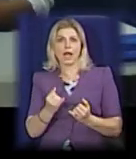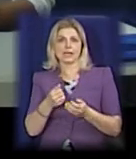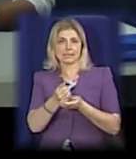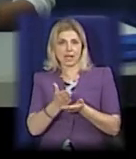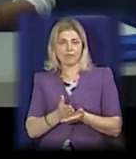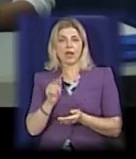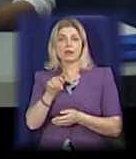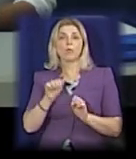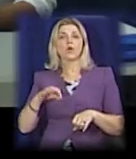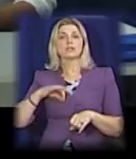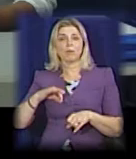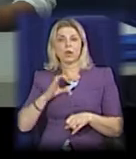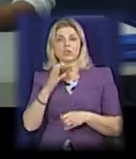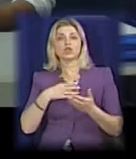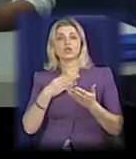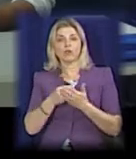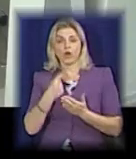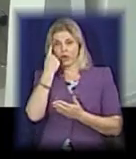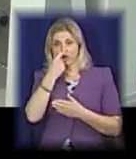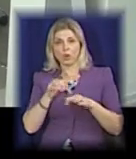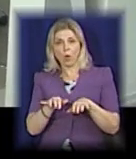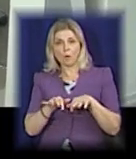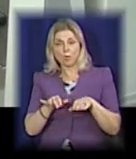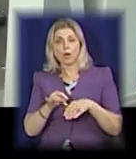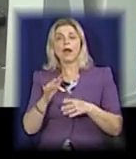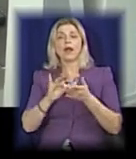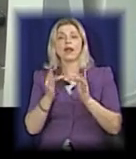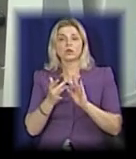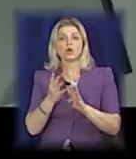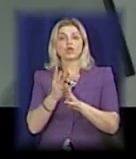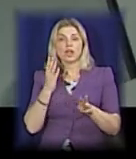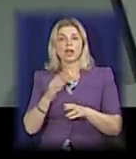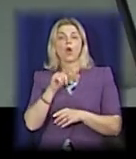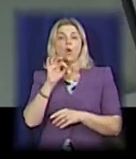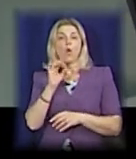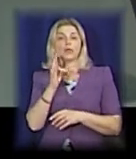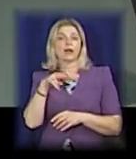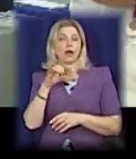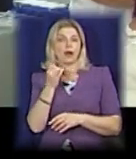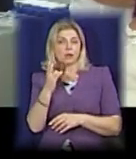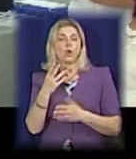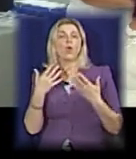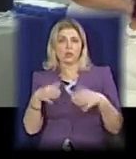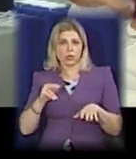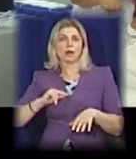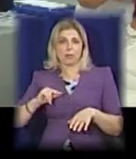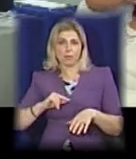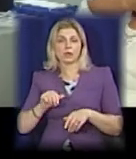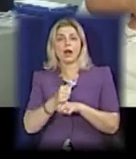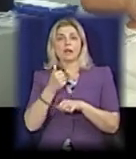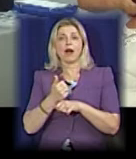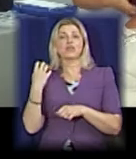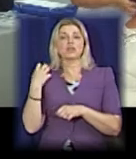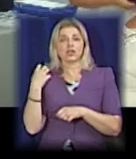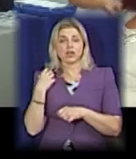можна скористатися зі свого персонального комп'ютера. Електронні черги онлайн вже працюють, говорить начальник головного територіального управління